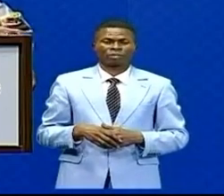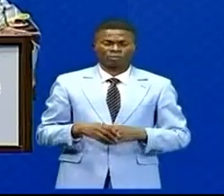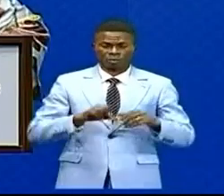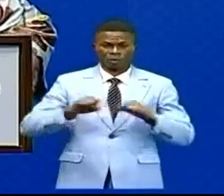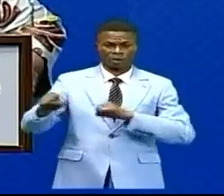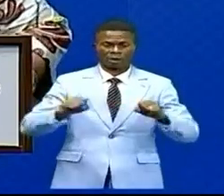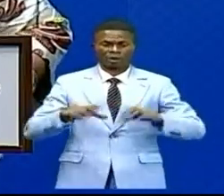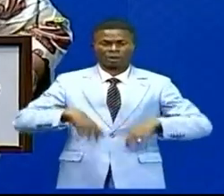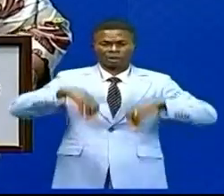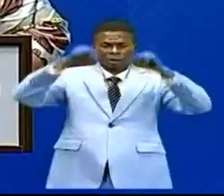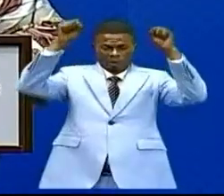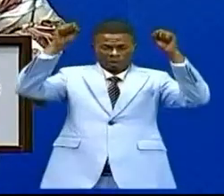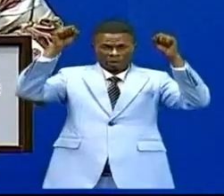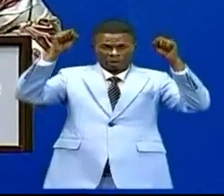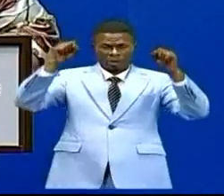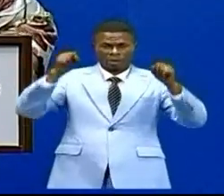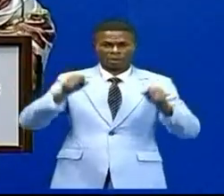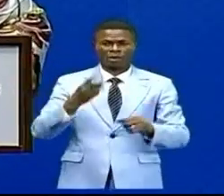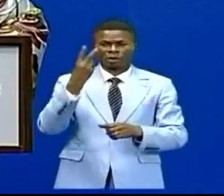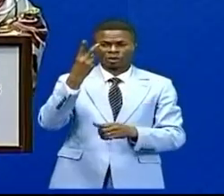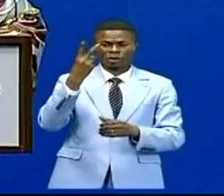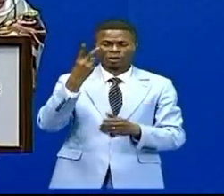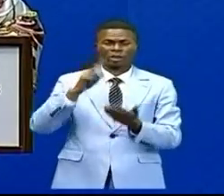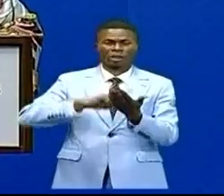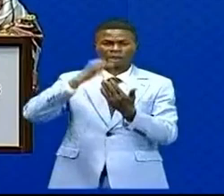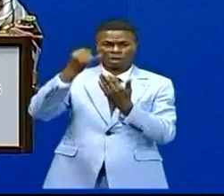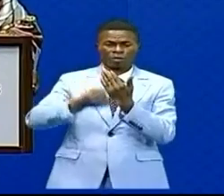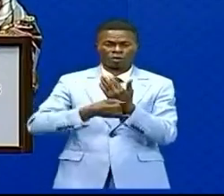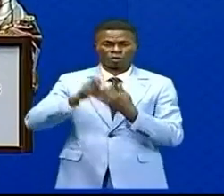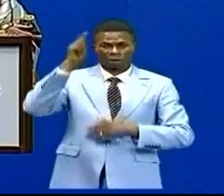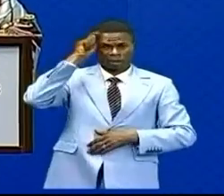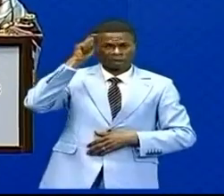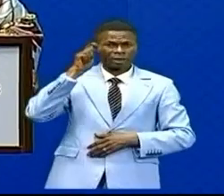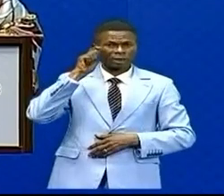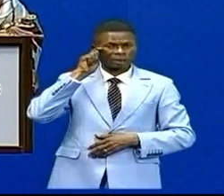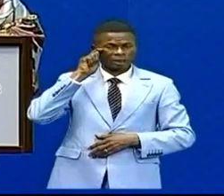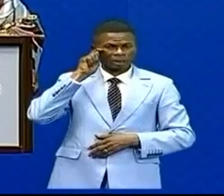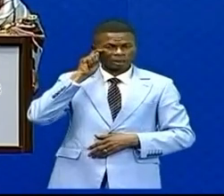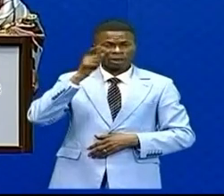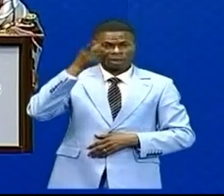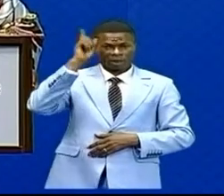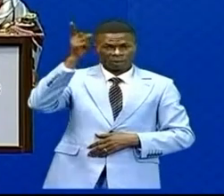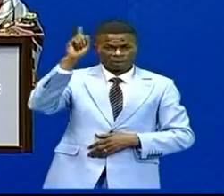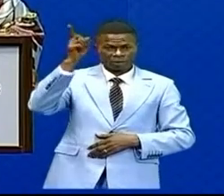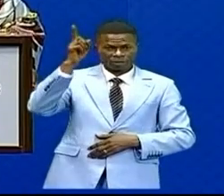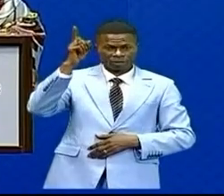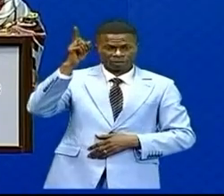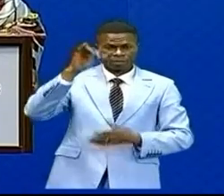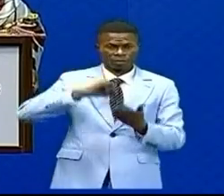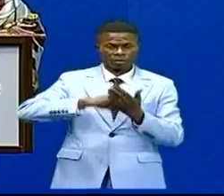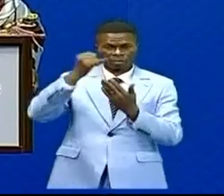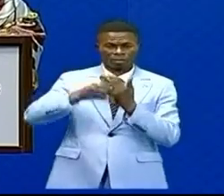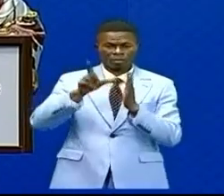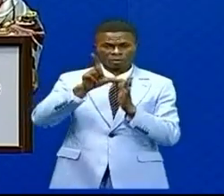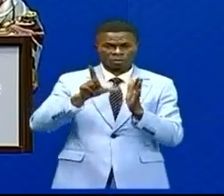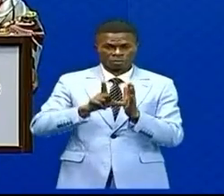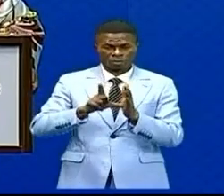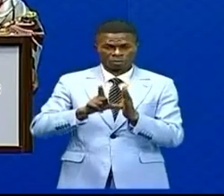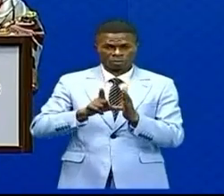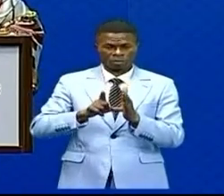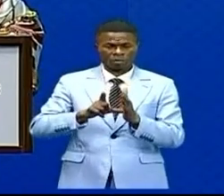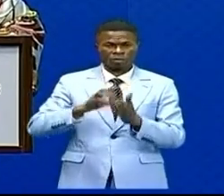Examen et adoption de deux projets de texte. 1. Projet de loi d'habilitation